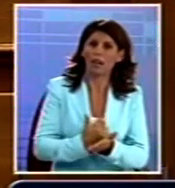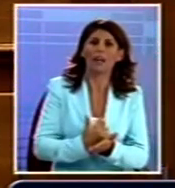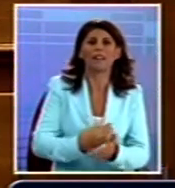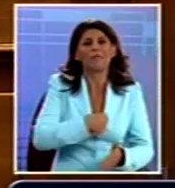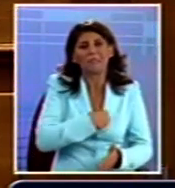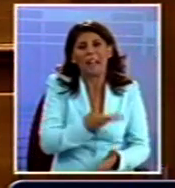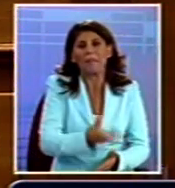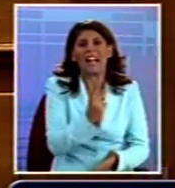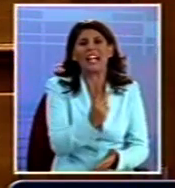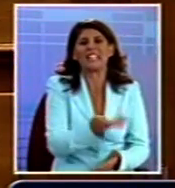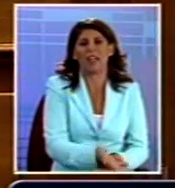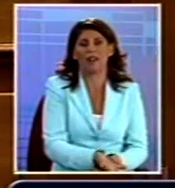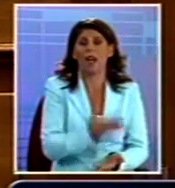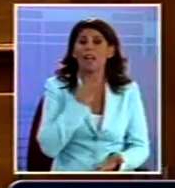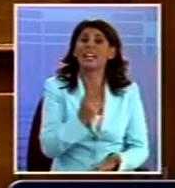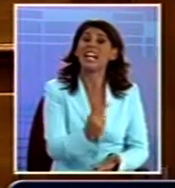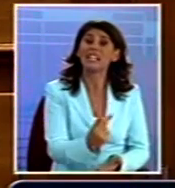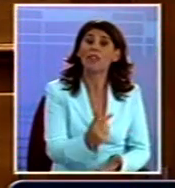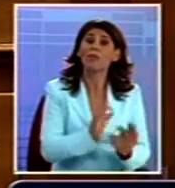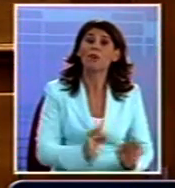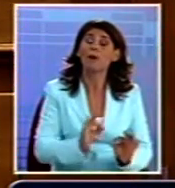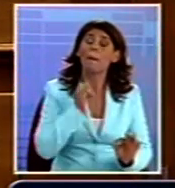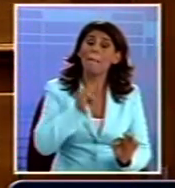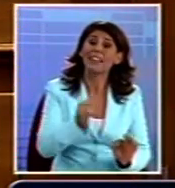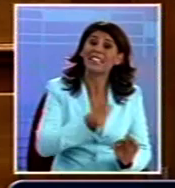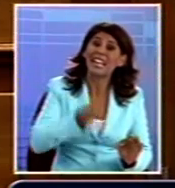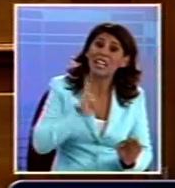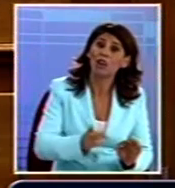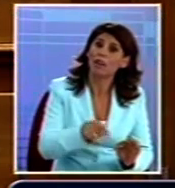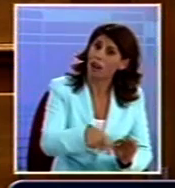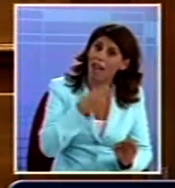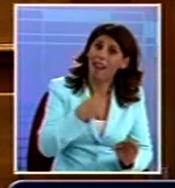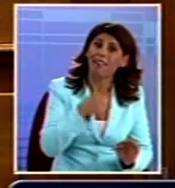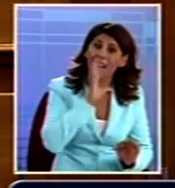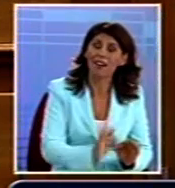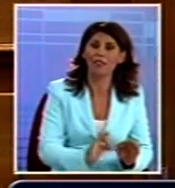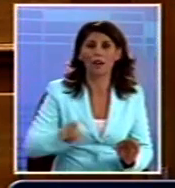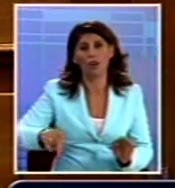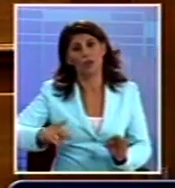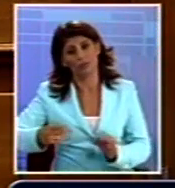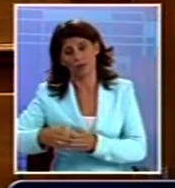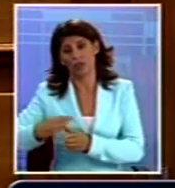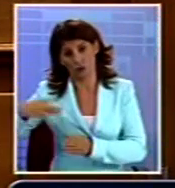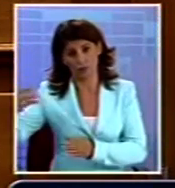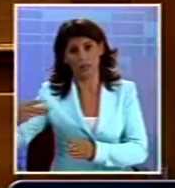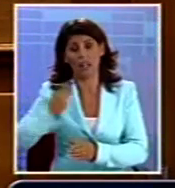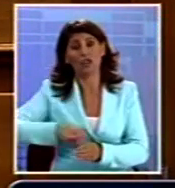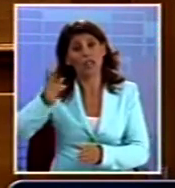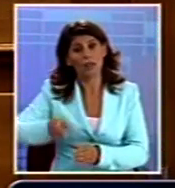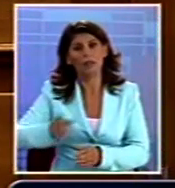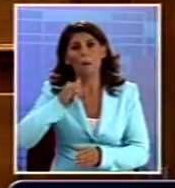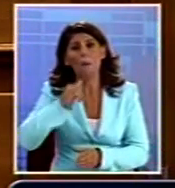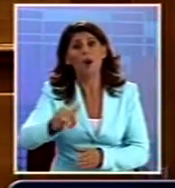την Κασάνδρα βέβαια, γιατί εκείνη προέβλεπε πάντα τα χειρότερα, αλλά έπεφτε μέσα. Ενώ η αντιπολίτευση προβλέπει πάντα τα χειρότερα και